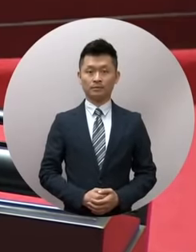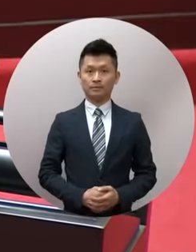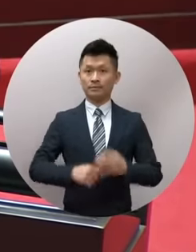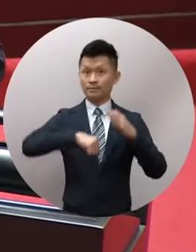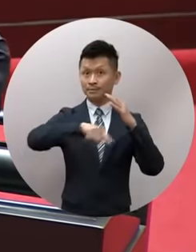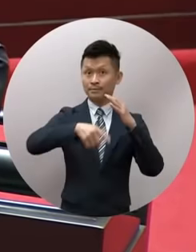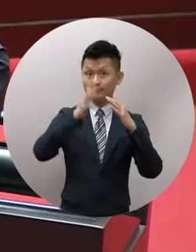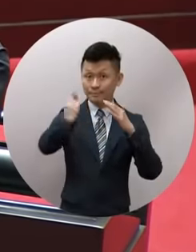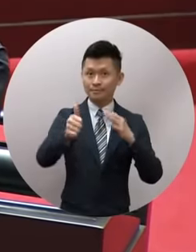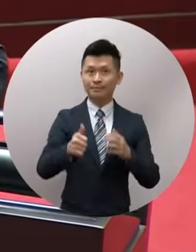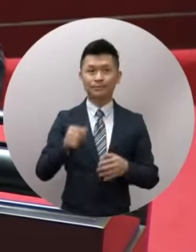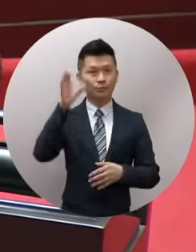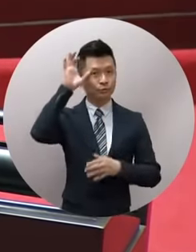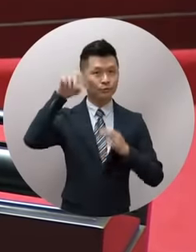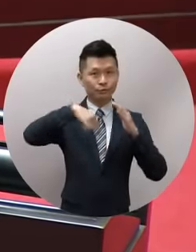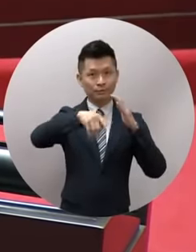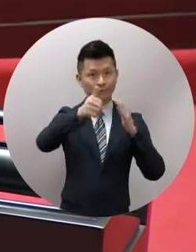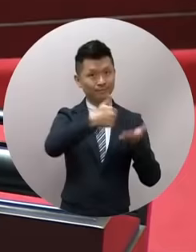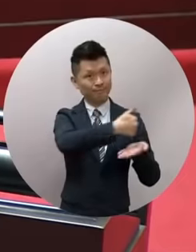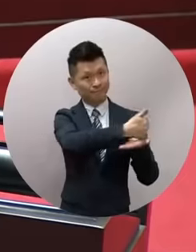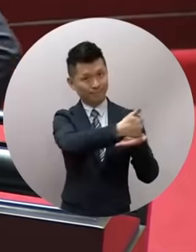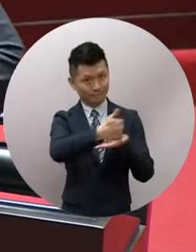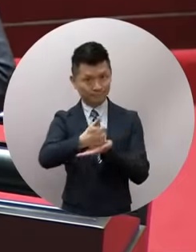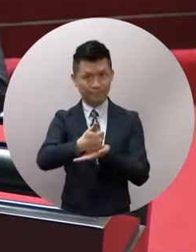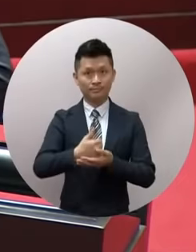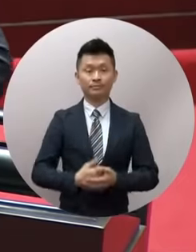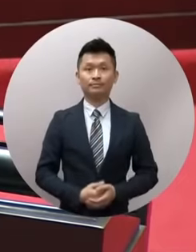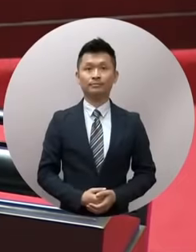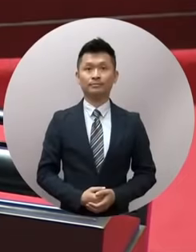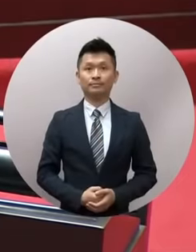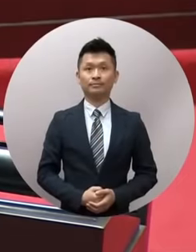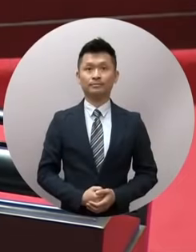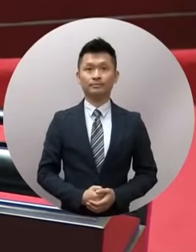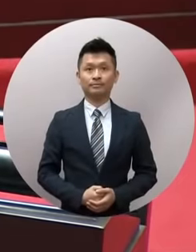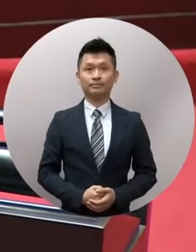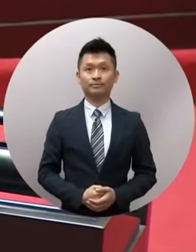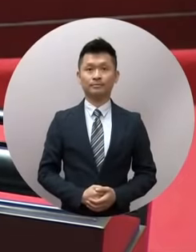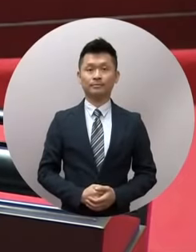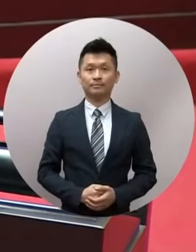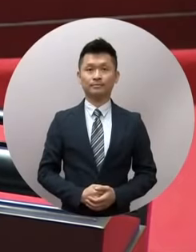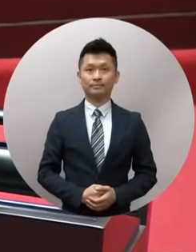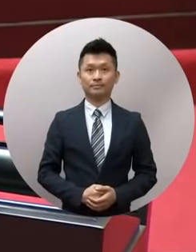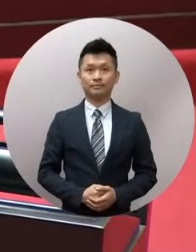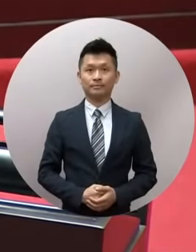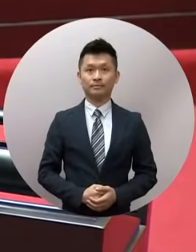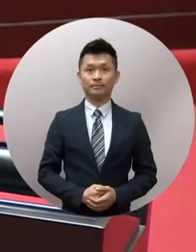院长哈，我请他手一定哈。 苏院长，请。